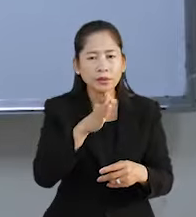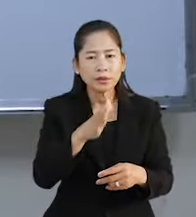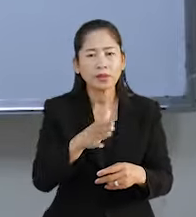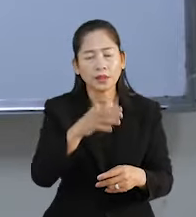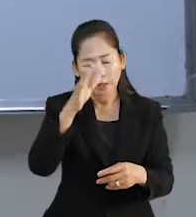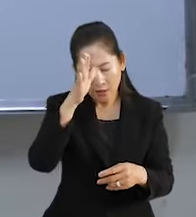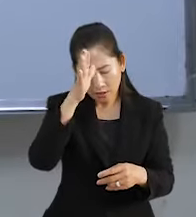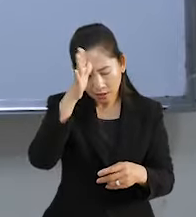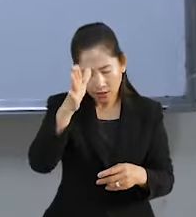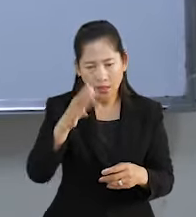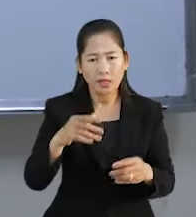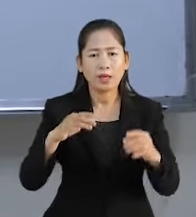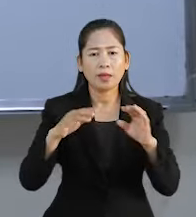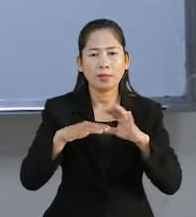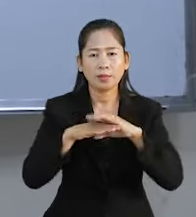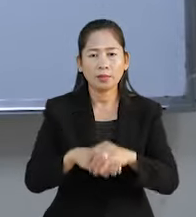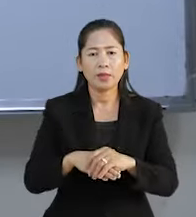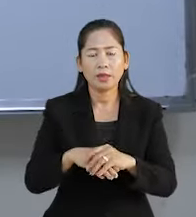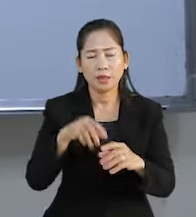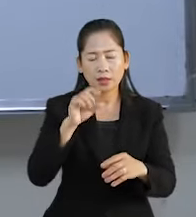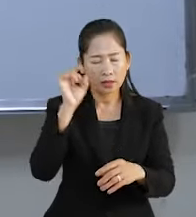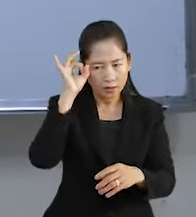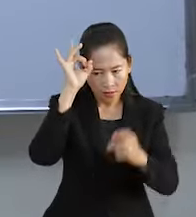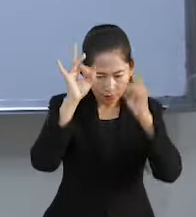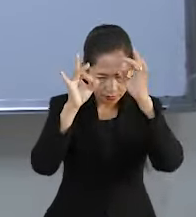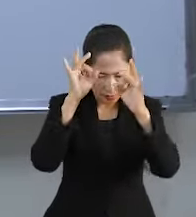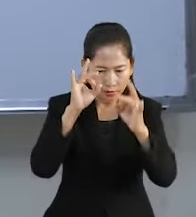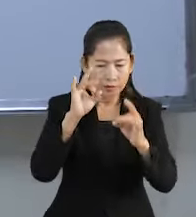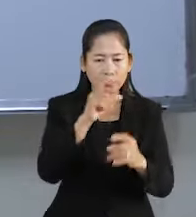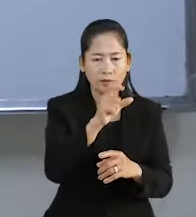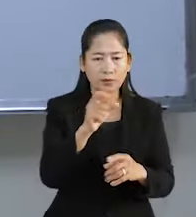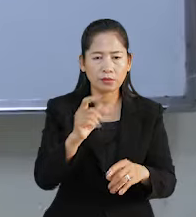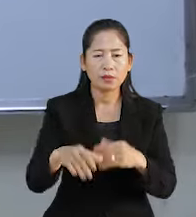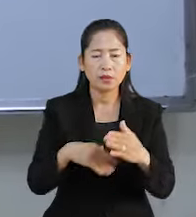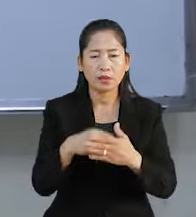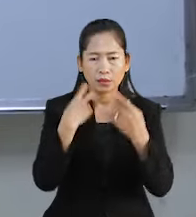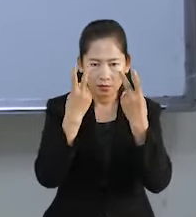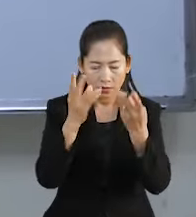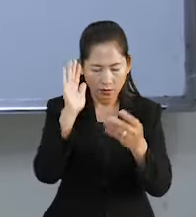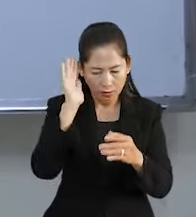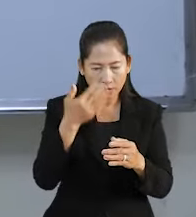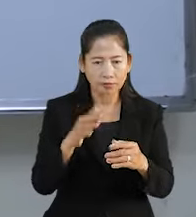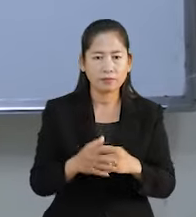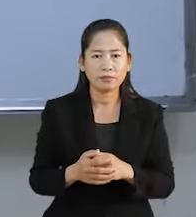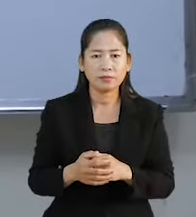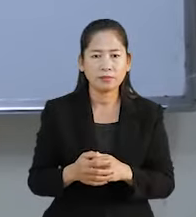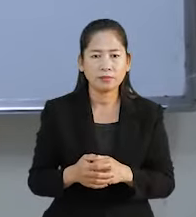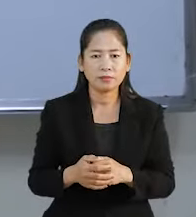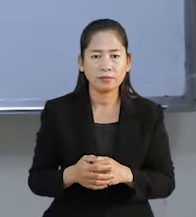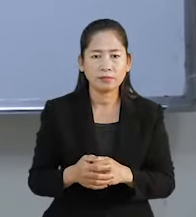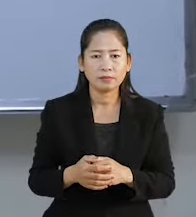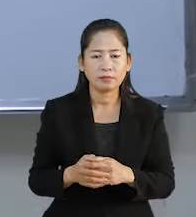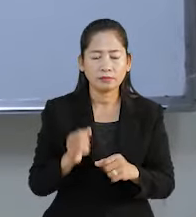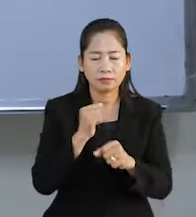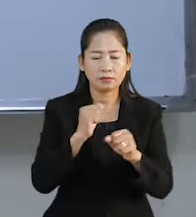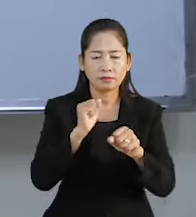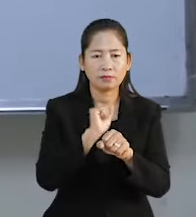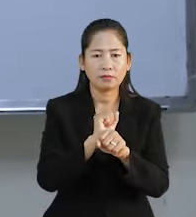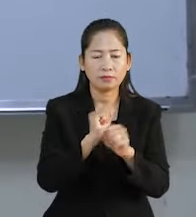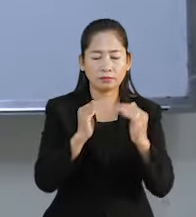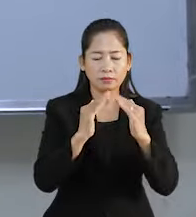ភ័ក្ដិអីហ្នឹងគឺសិតសឹងតែពណ៌នាអំពីមនុស្សទាំងអស់ចាចឹងសូមកូនមើលរូបភាពជាមួយអ្នកគ្រូអ្នកគ្រូសូមដកចេញណាកូនកិច្ចការផ្ទះ